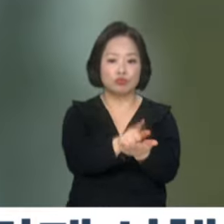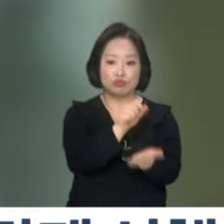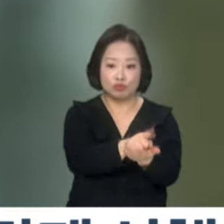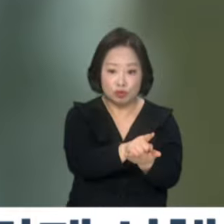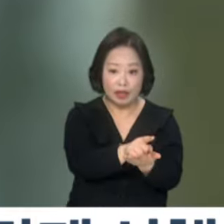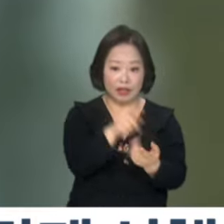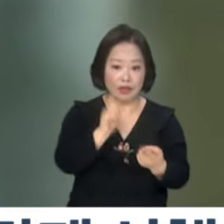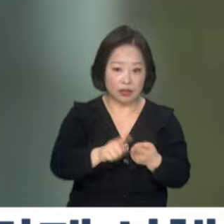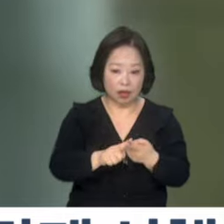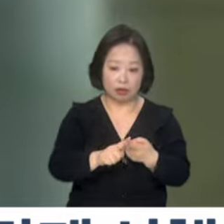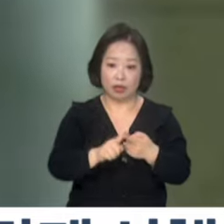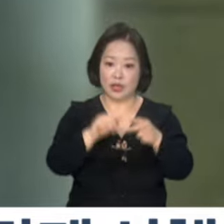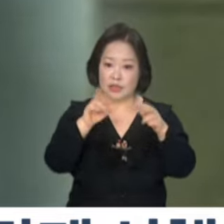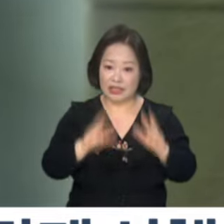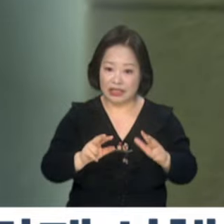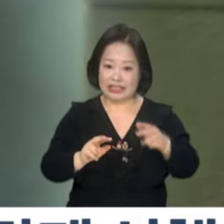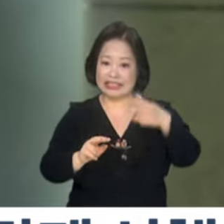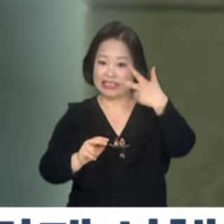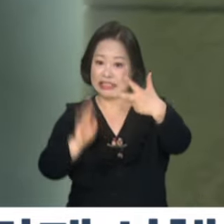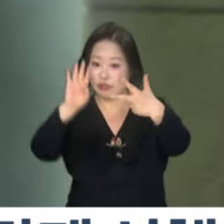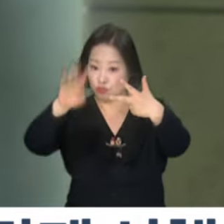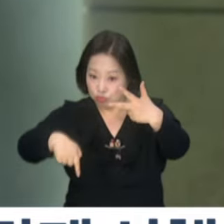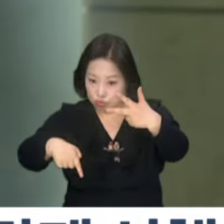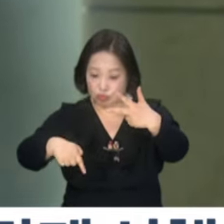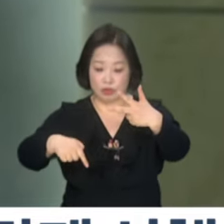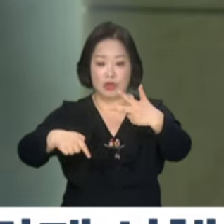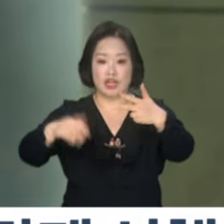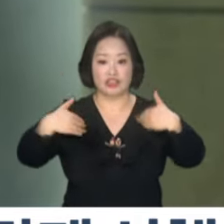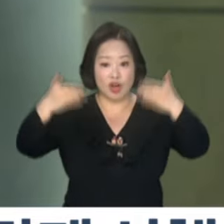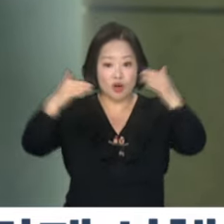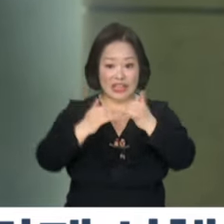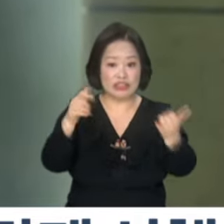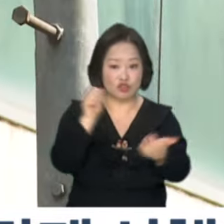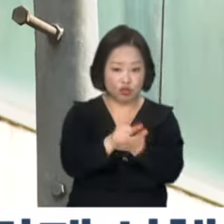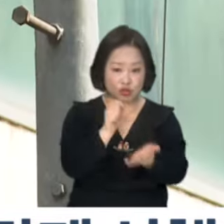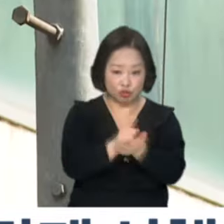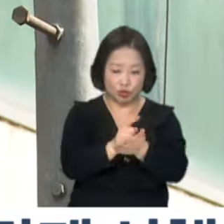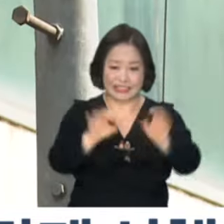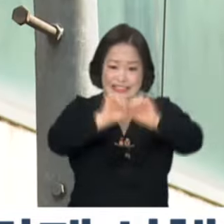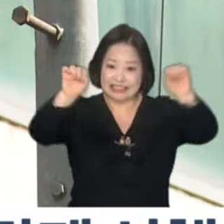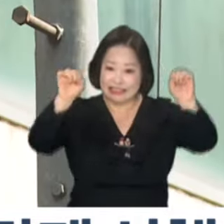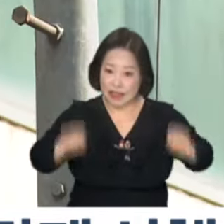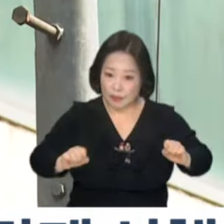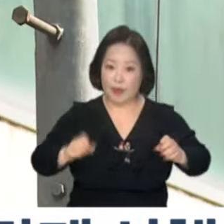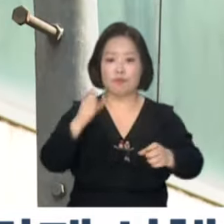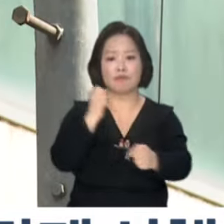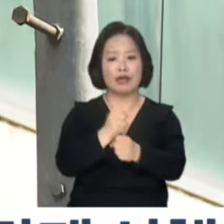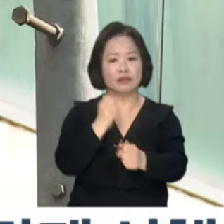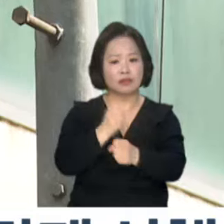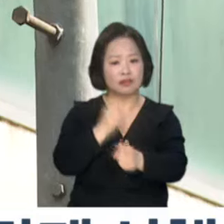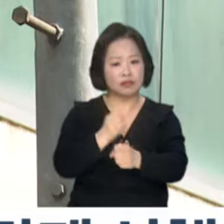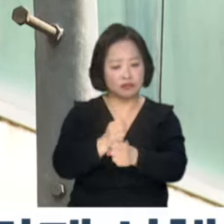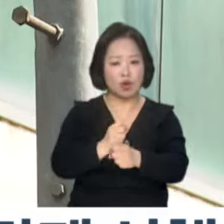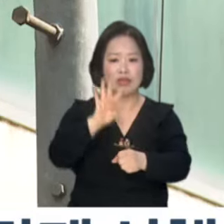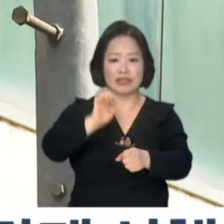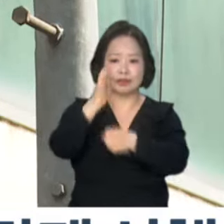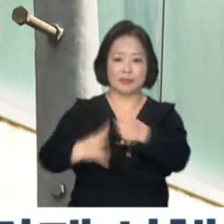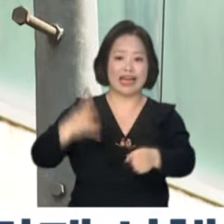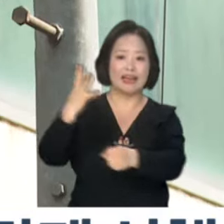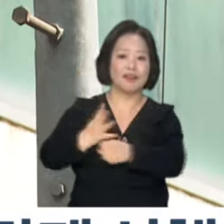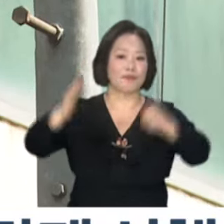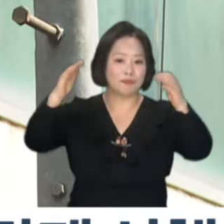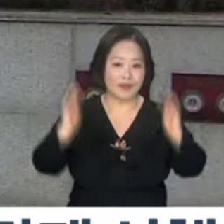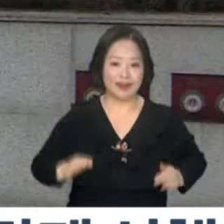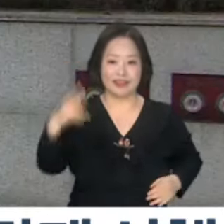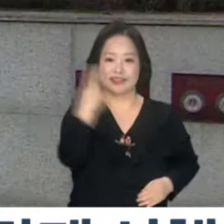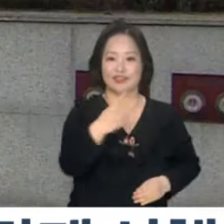리그부터 동우인 축구인 7부 리그까지 국내 성인 축구 전체 승강 시스템이 생기는 건 프로축구 출범 44년만으로